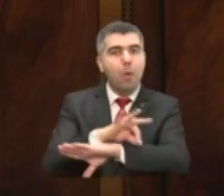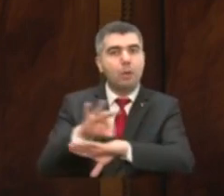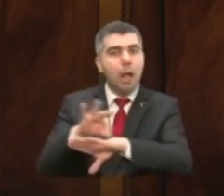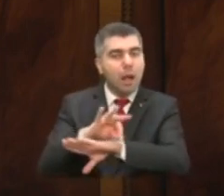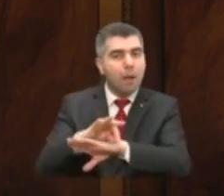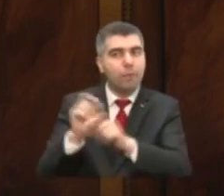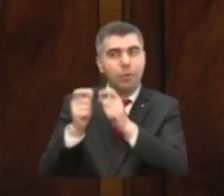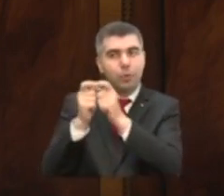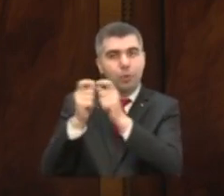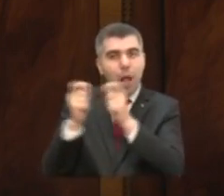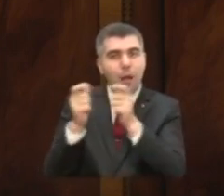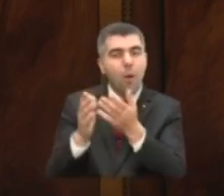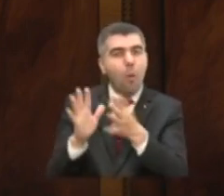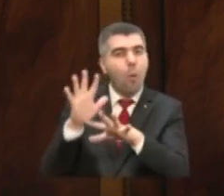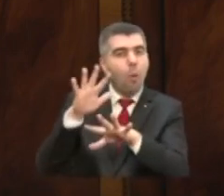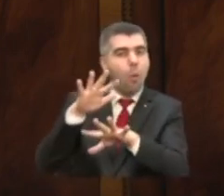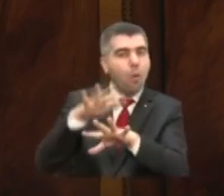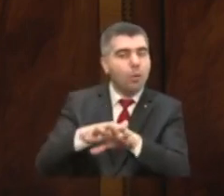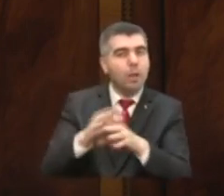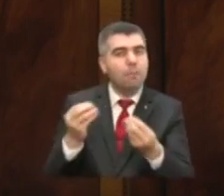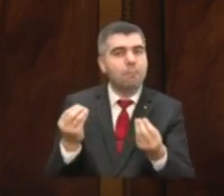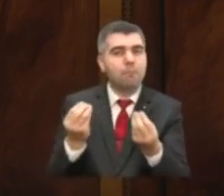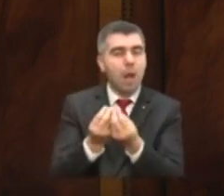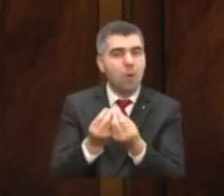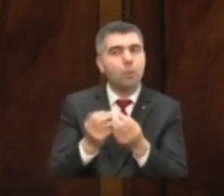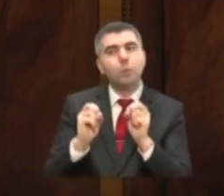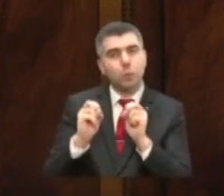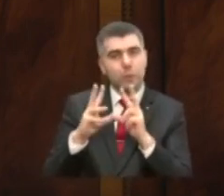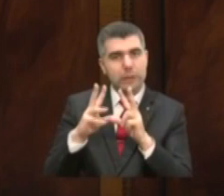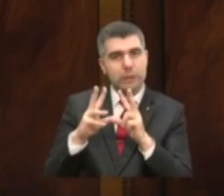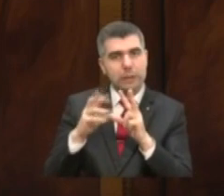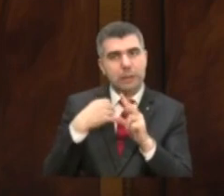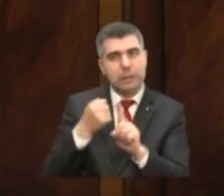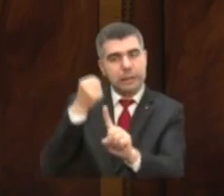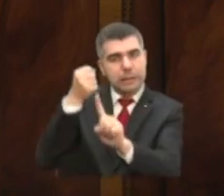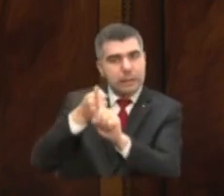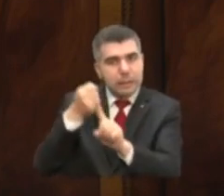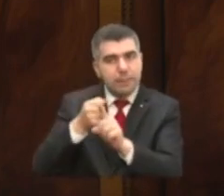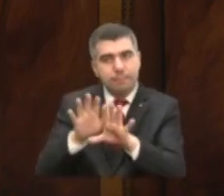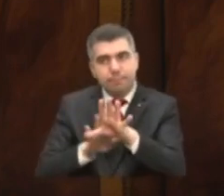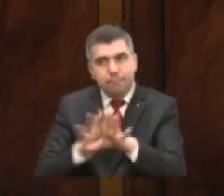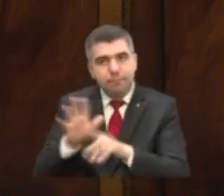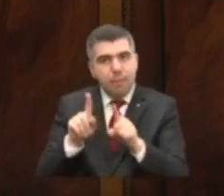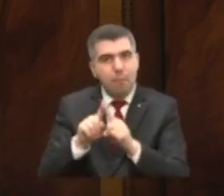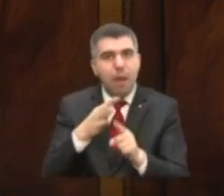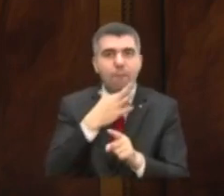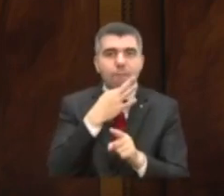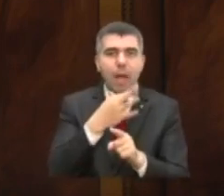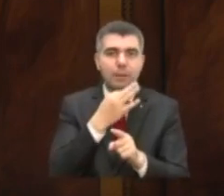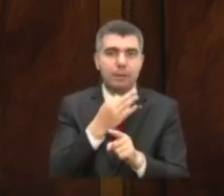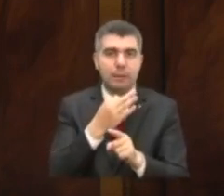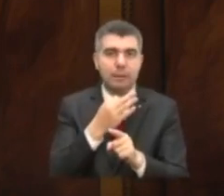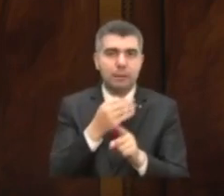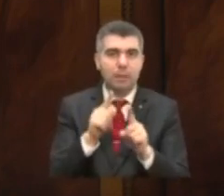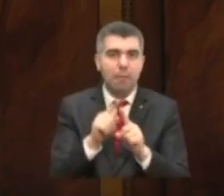العام، وإذ نتمين ونستحسن هذه الخطوات لتوفير سبل الولوج العادل للخدمات